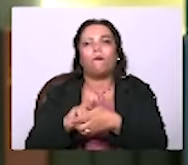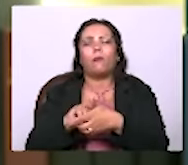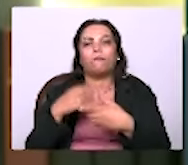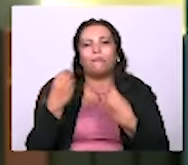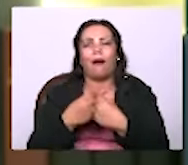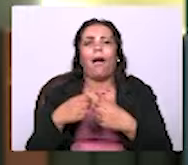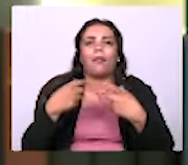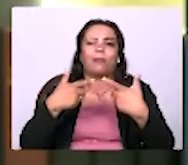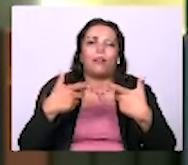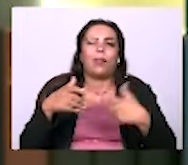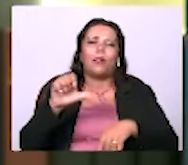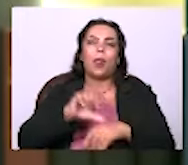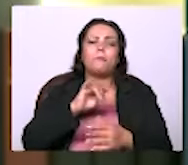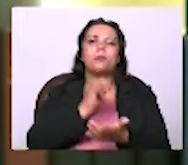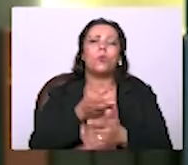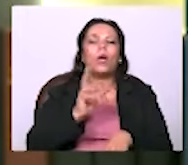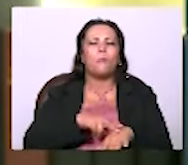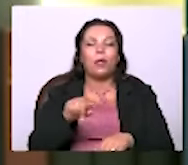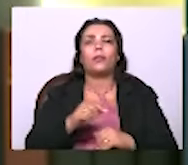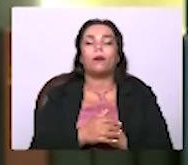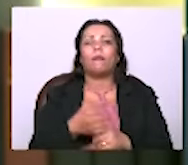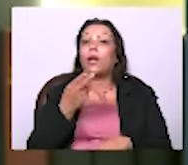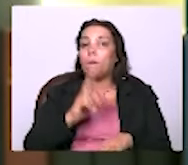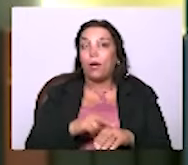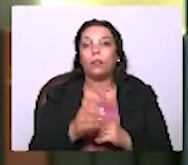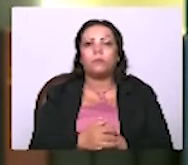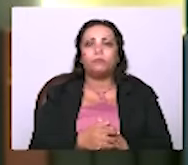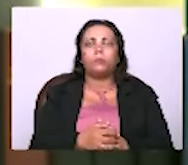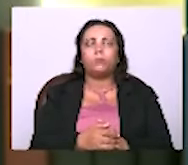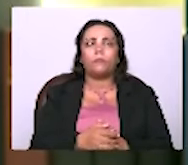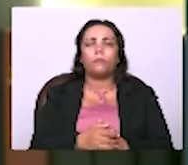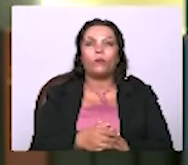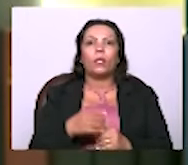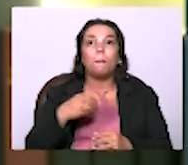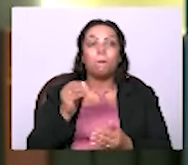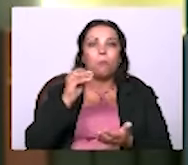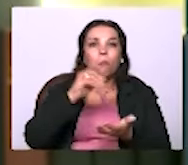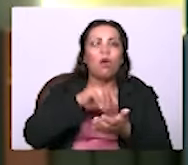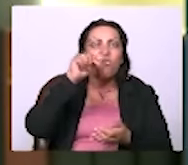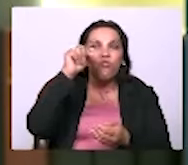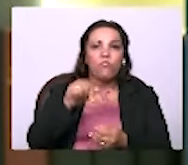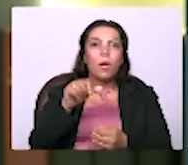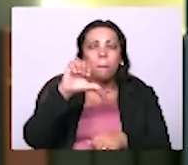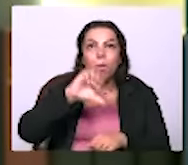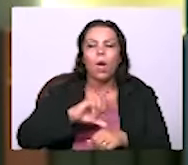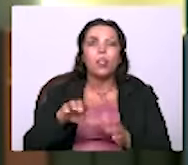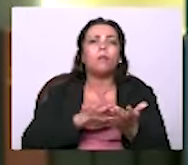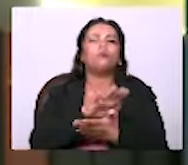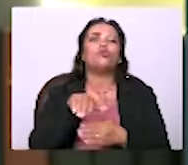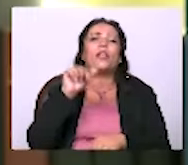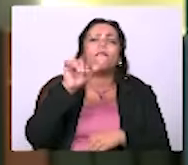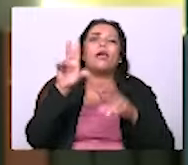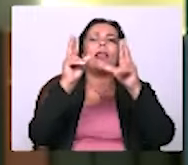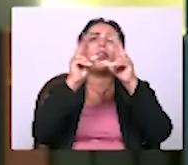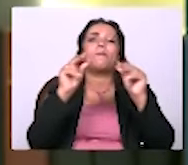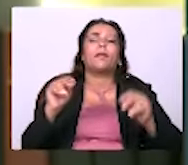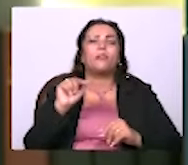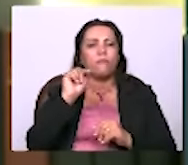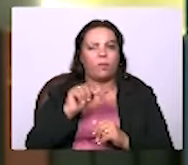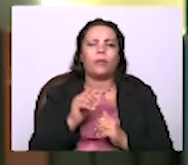مسؤوليه هذه المساله طبعا شغور هذا المنصب ا بقى مشكله في لبنان